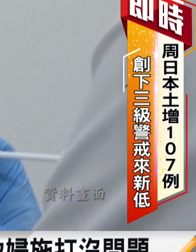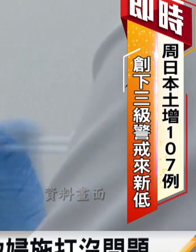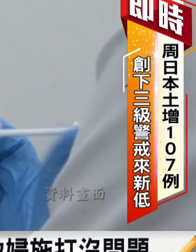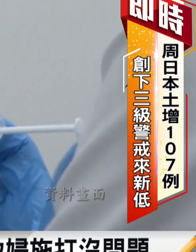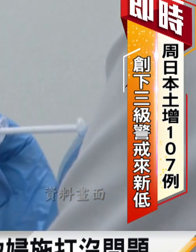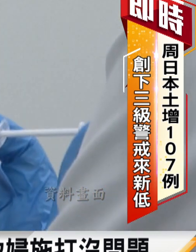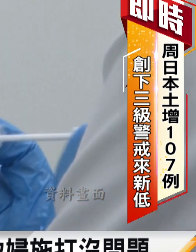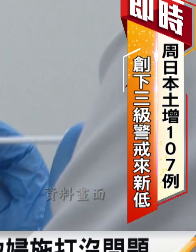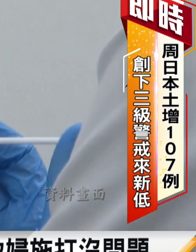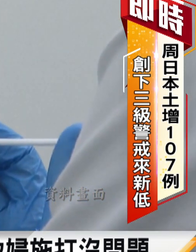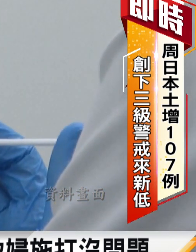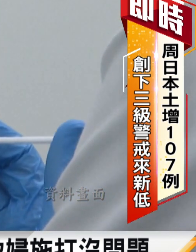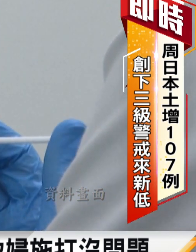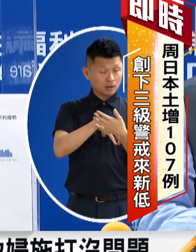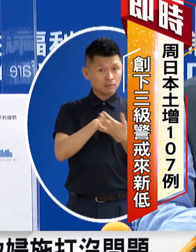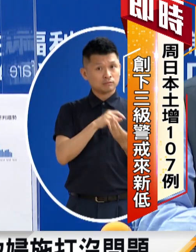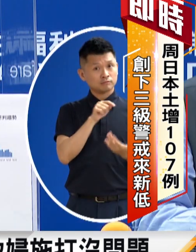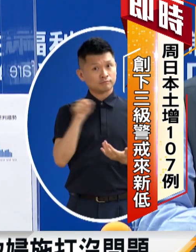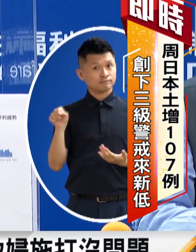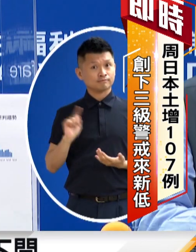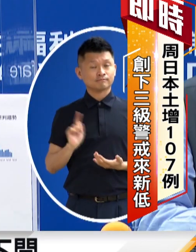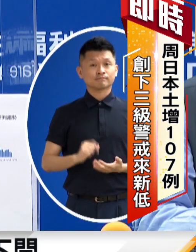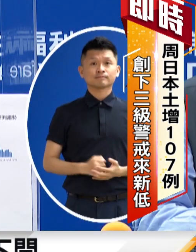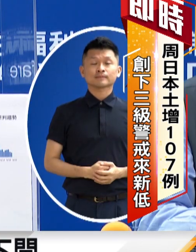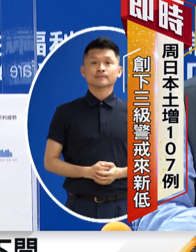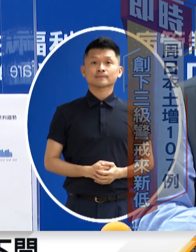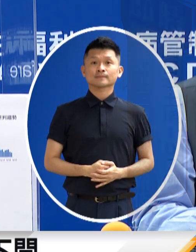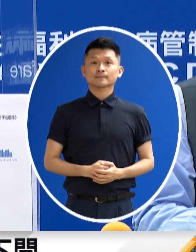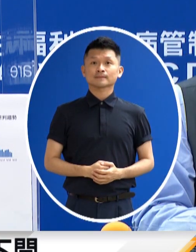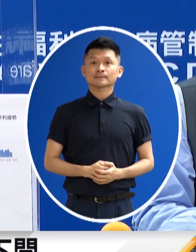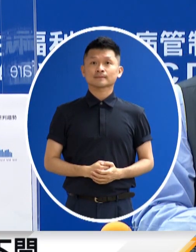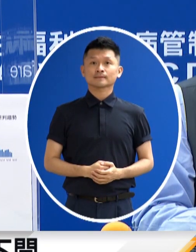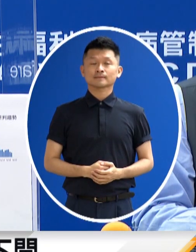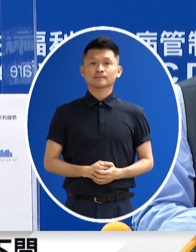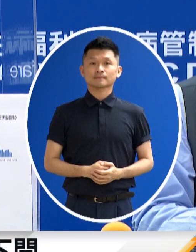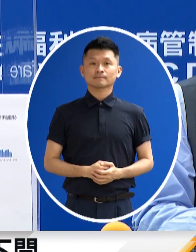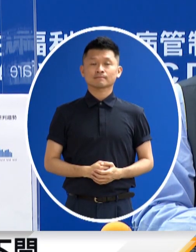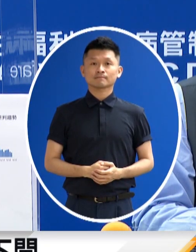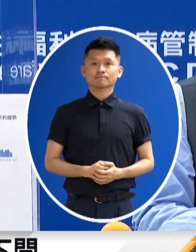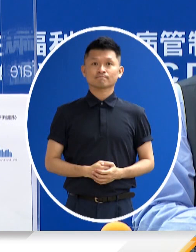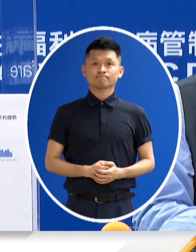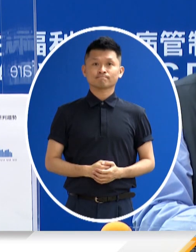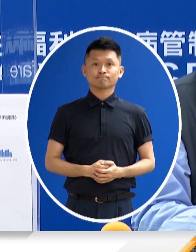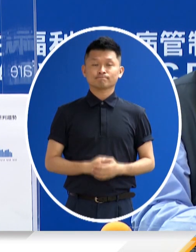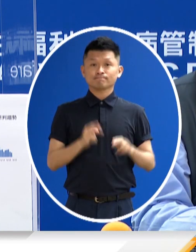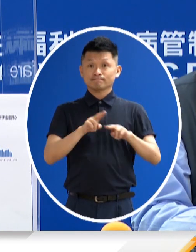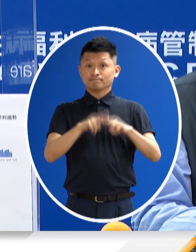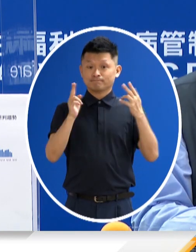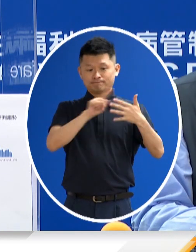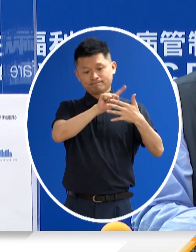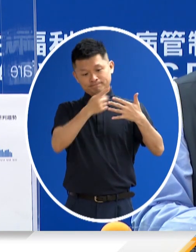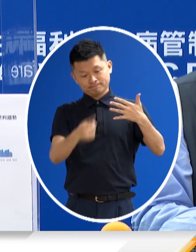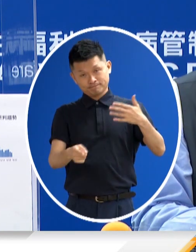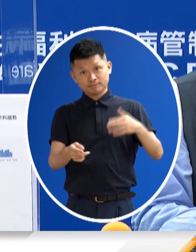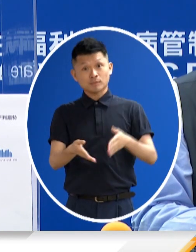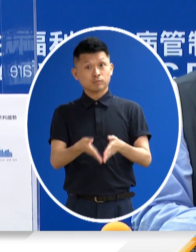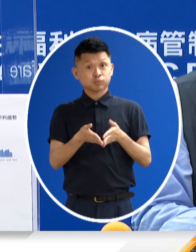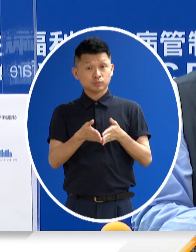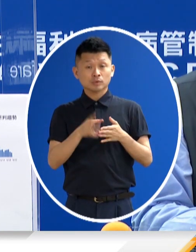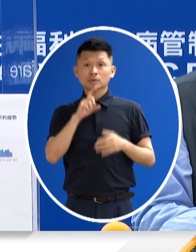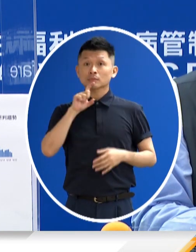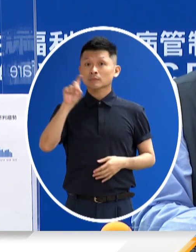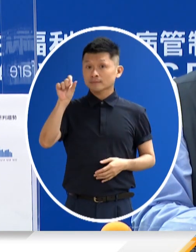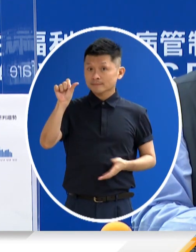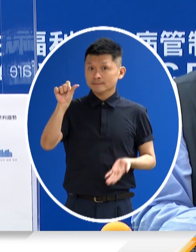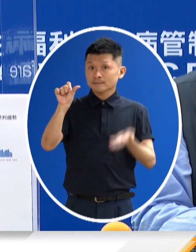中心表示孕妇没有问题。 我想这个大概就是说要往下开那当然我想65岁以上